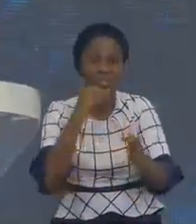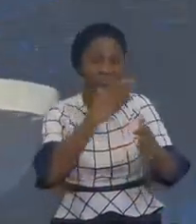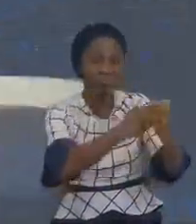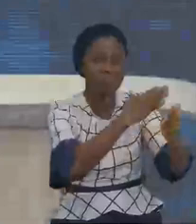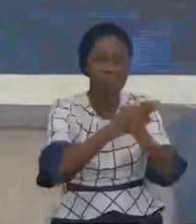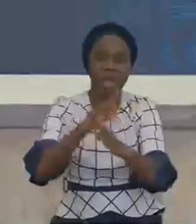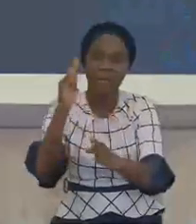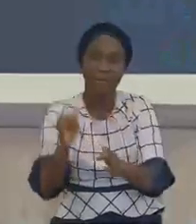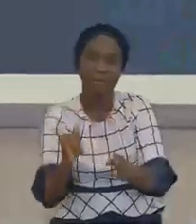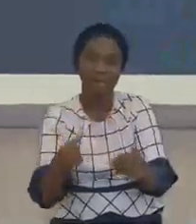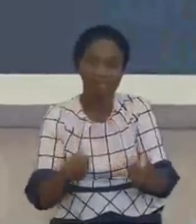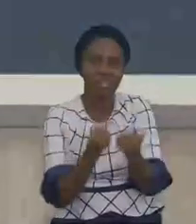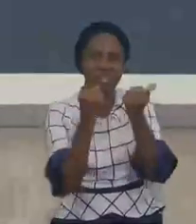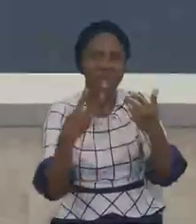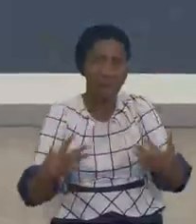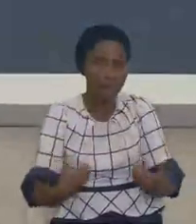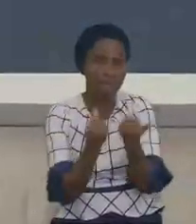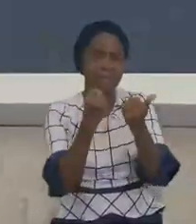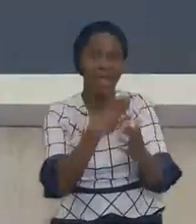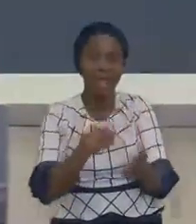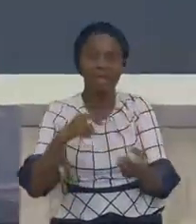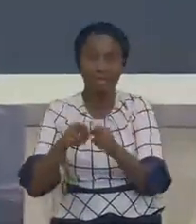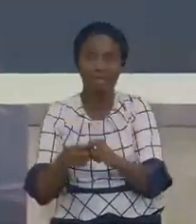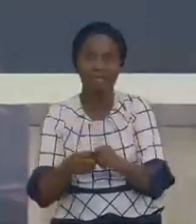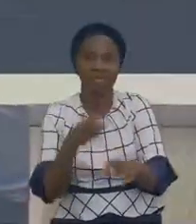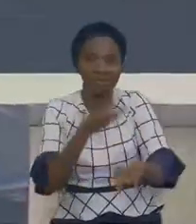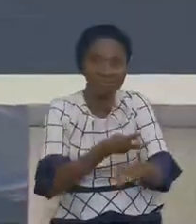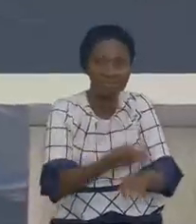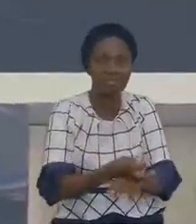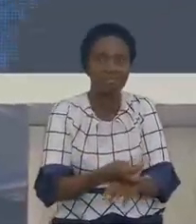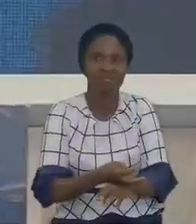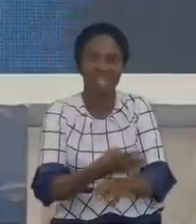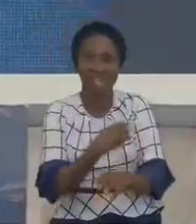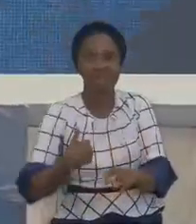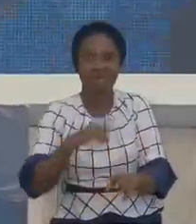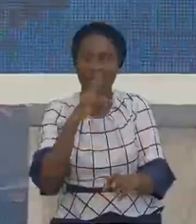on n'enlève pas les barricades, nous sommes là, limités dans notre vie.